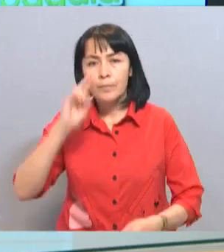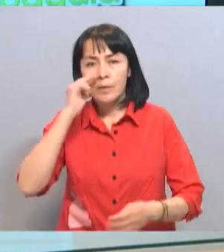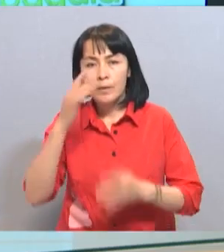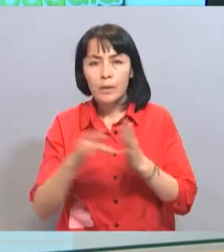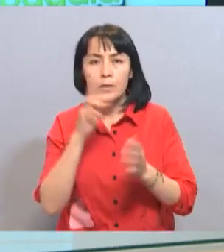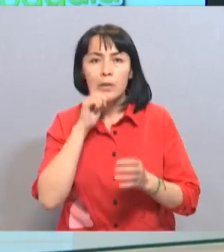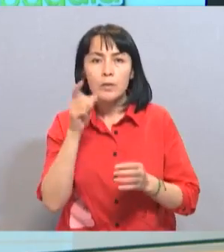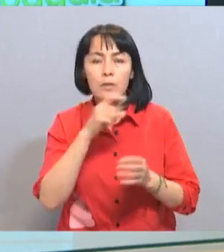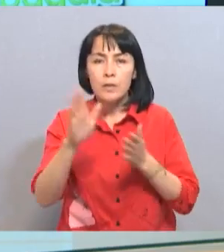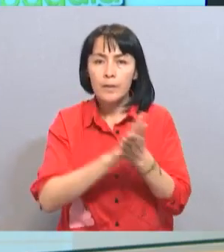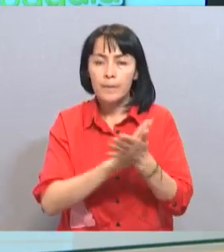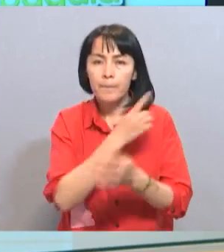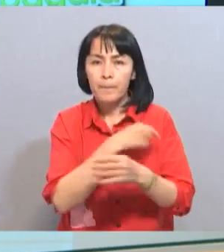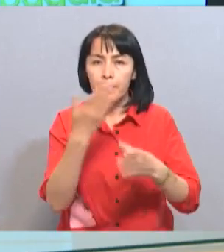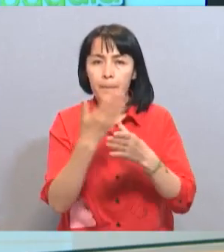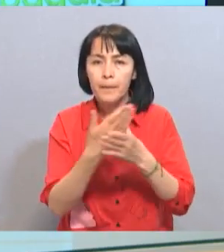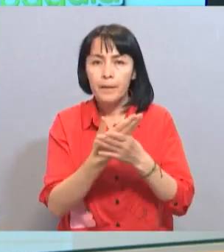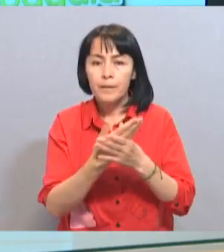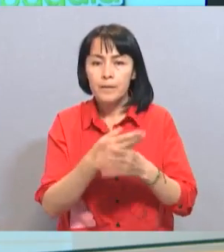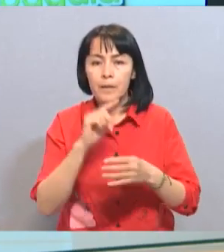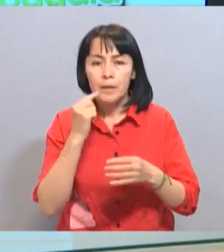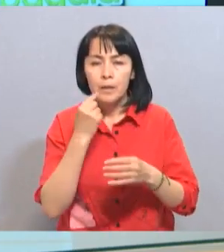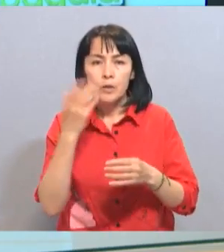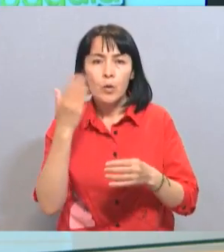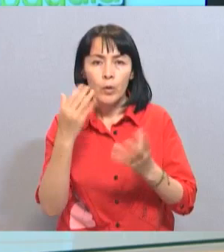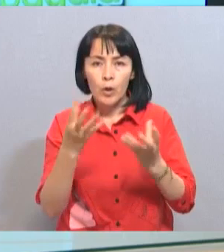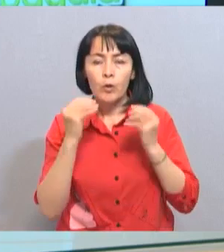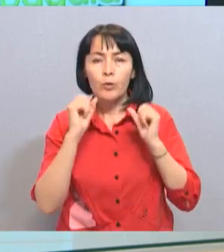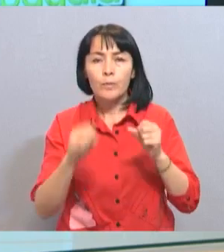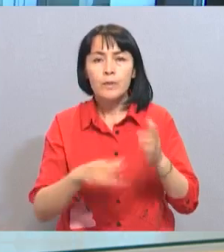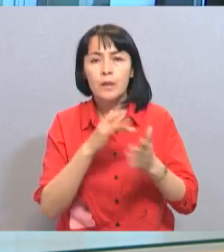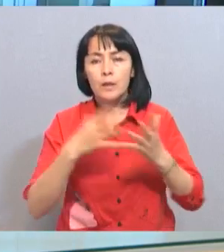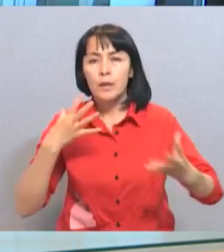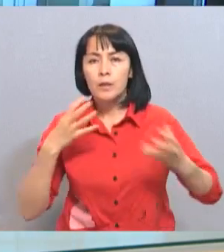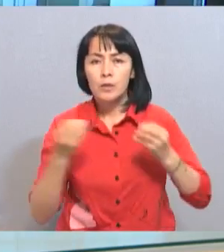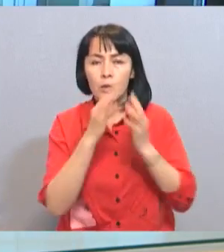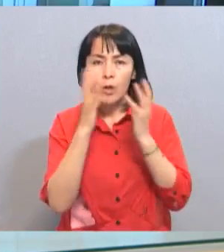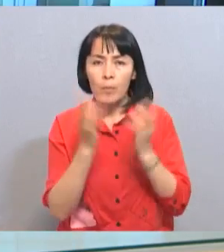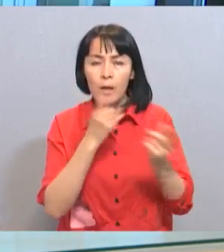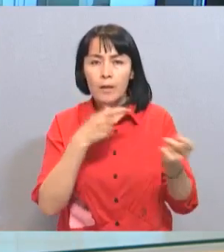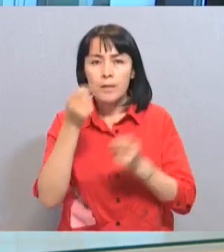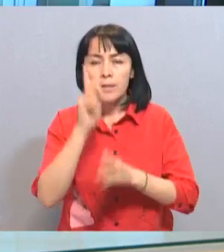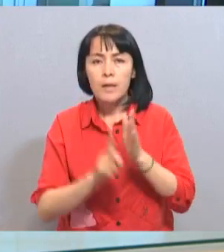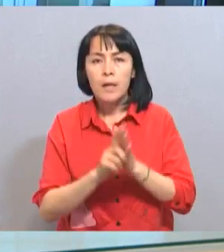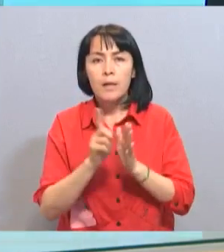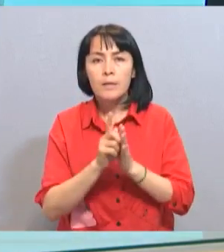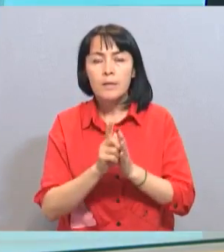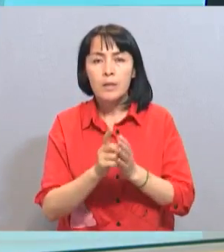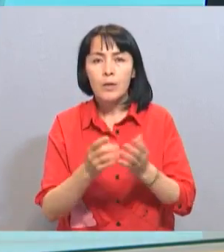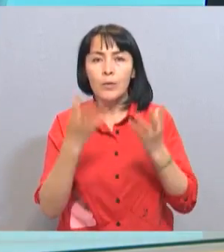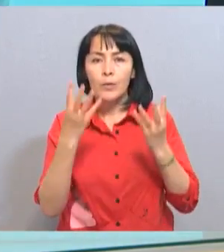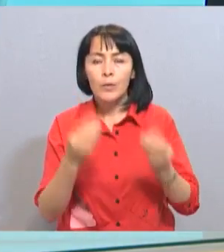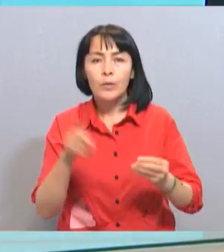Шымкенттік студенттер тегін медициналық көмекке қиындықсыз қол жеткізеді. Қалада денсаулығыңды бағалы акциясы басталды. Оның